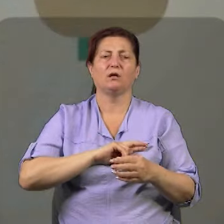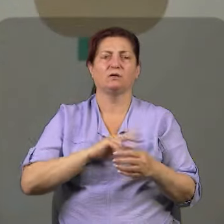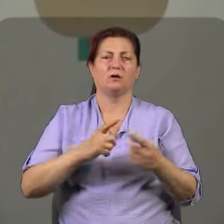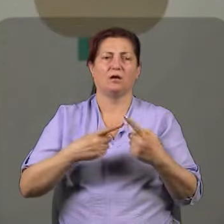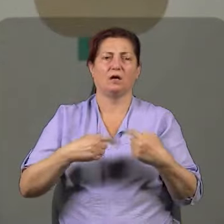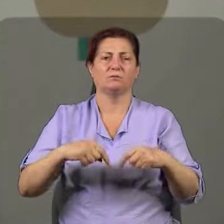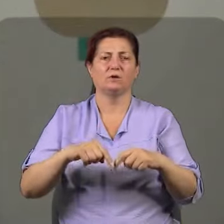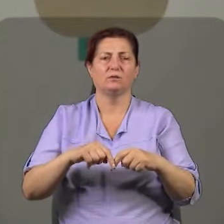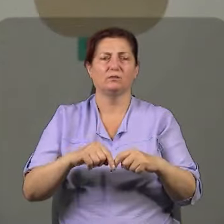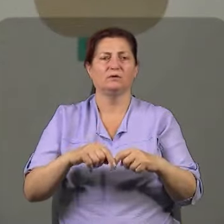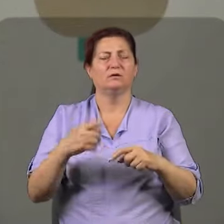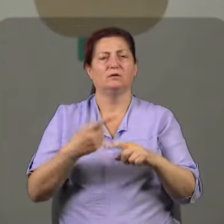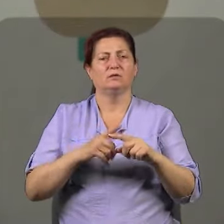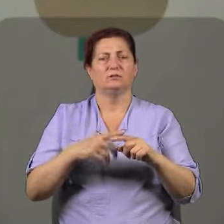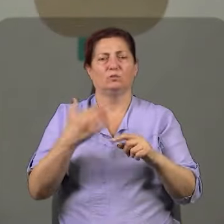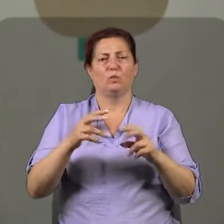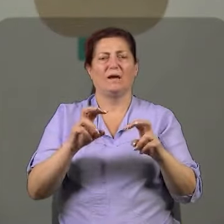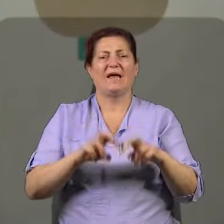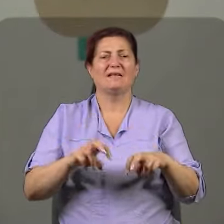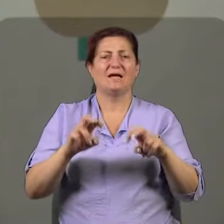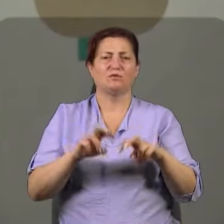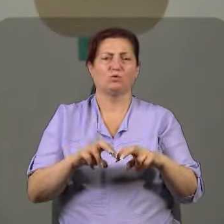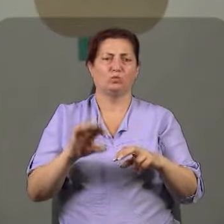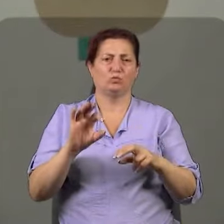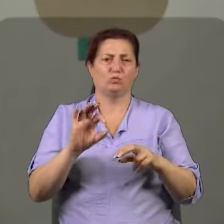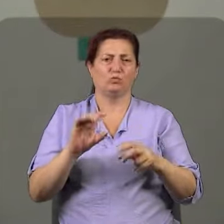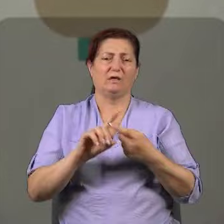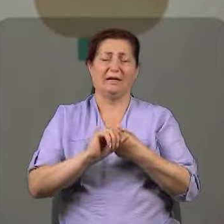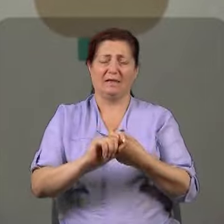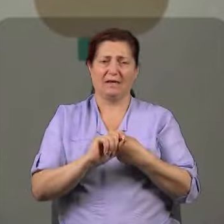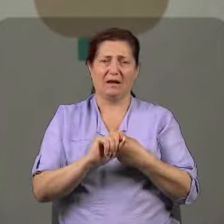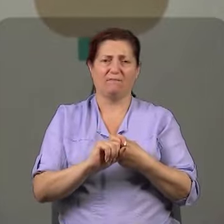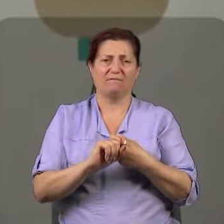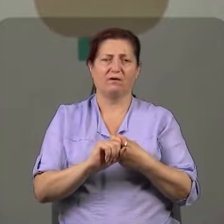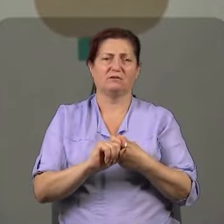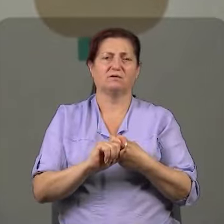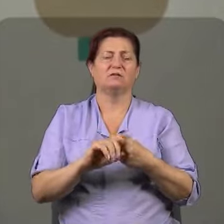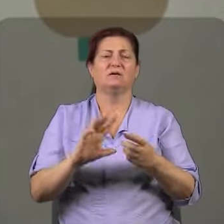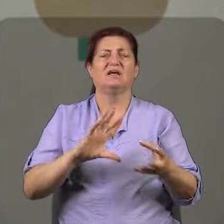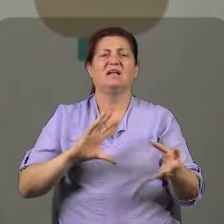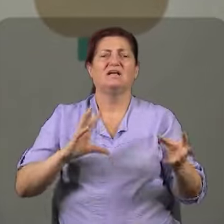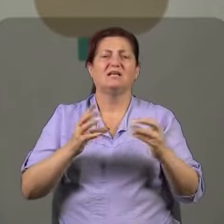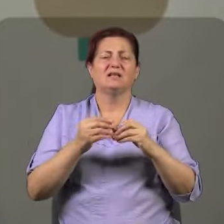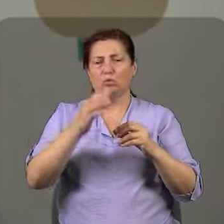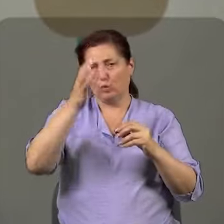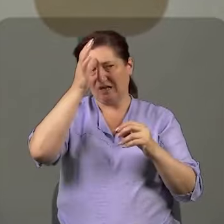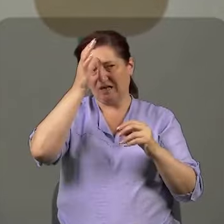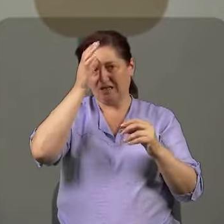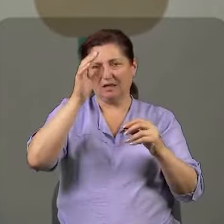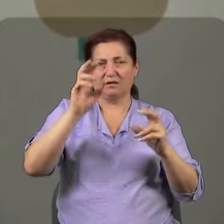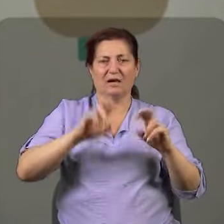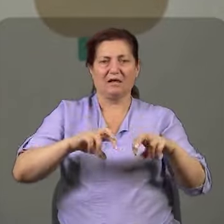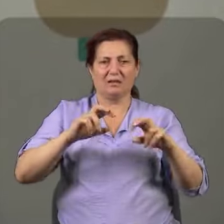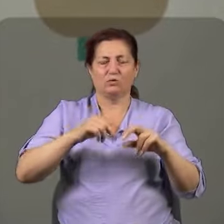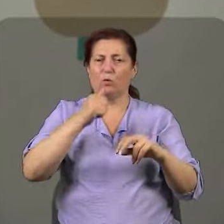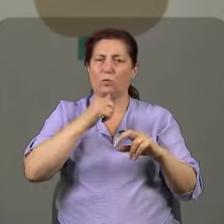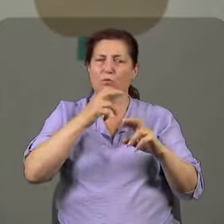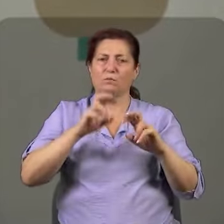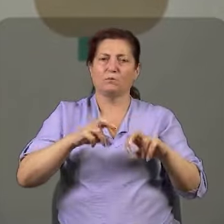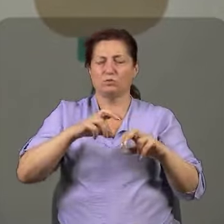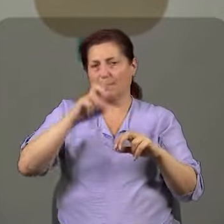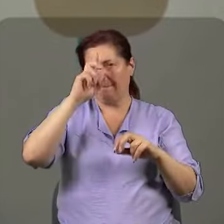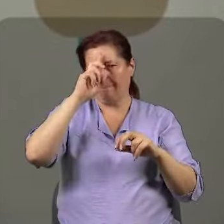ռազմավարությունը, որը հիմնականում ֆունդամենտալ հետազոտությունների հետ է կապված, իսկ ընդհանուր գիտական հետազոտությունների եւ փորձական մշակումների